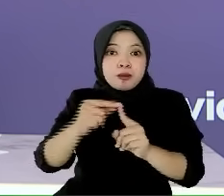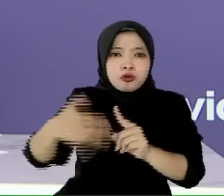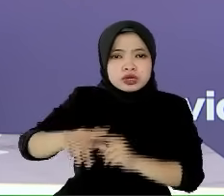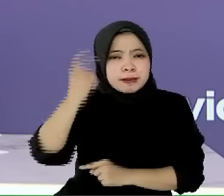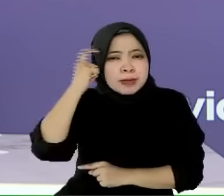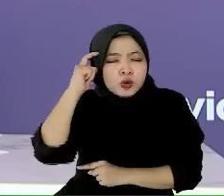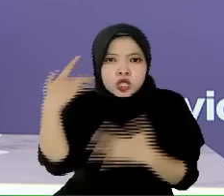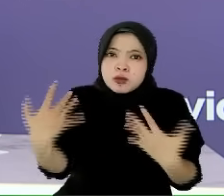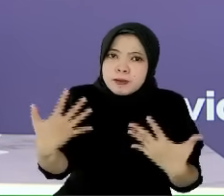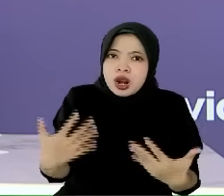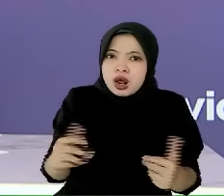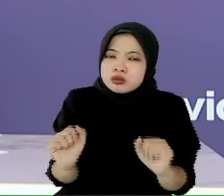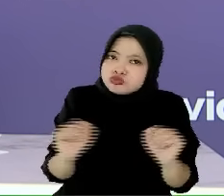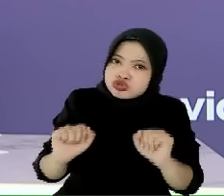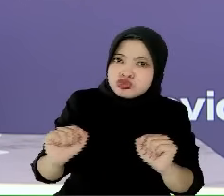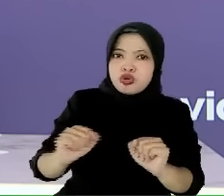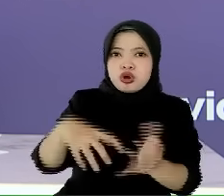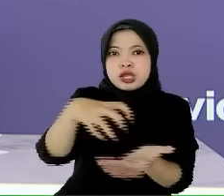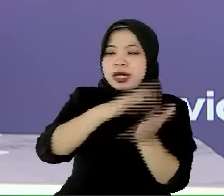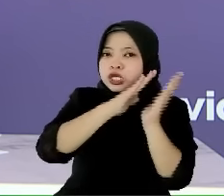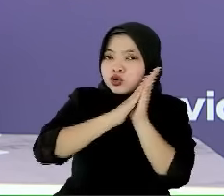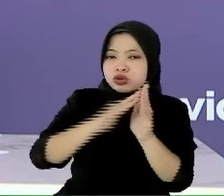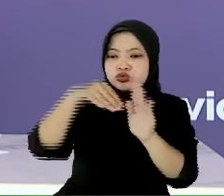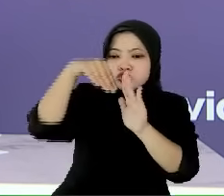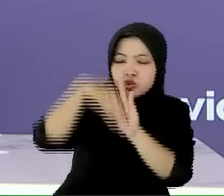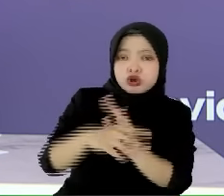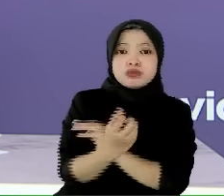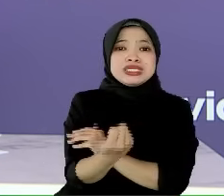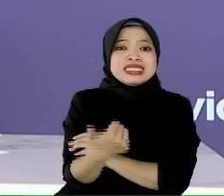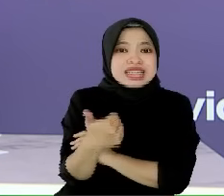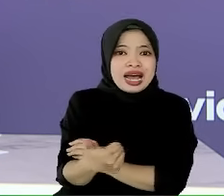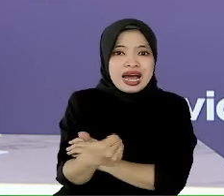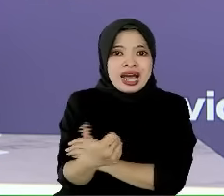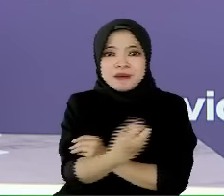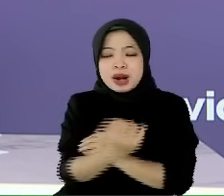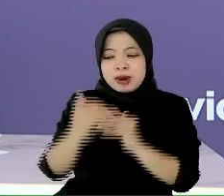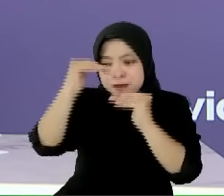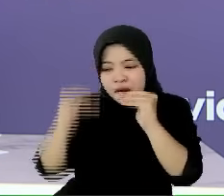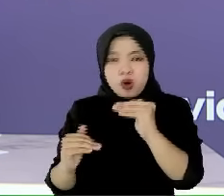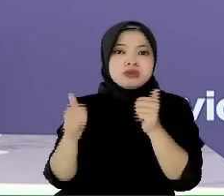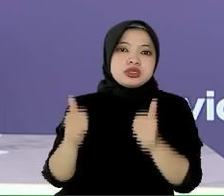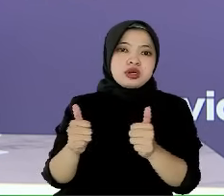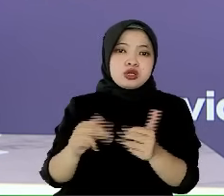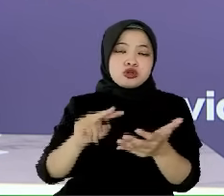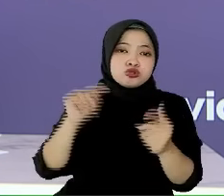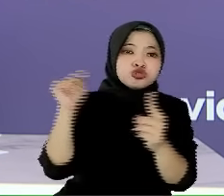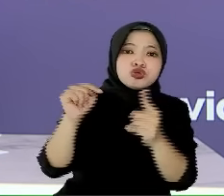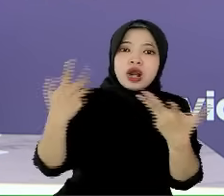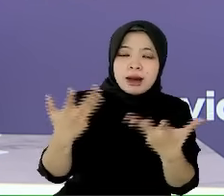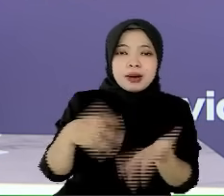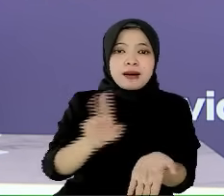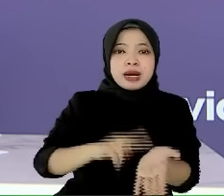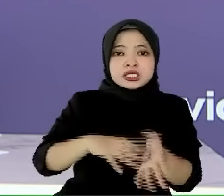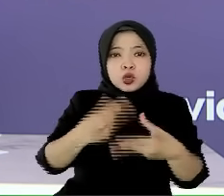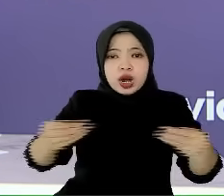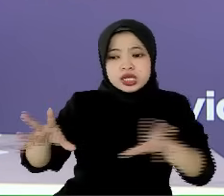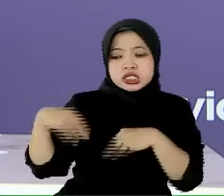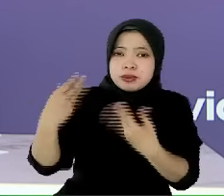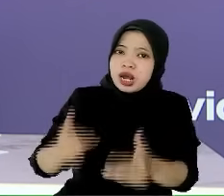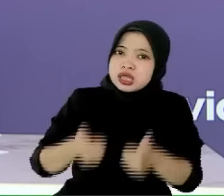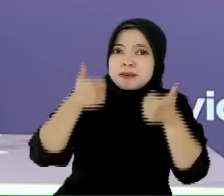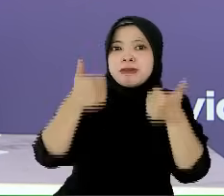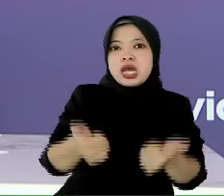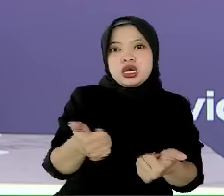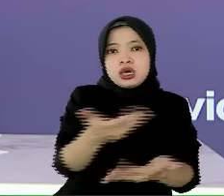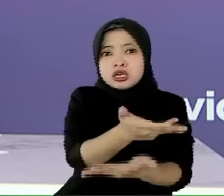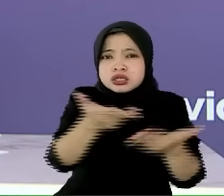ini untuk segera menurunkan bornya di wilayahnya masing-masing dengan segera meningkatkan kualitas penanganan pasien COVID-19